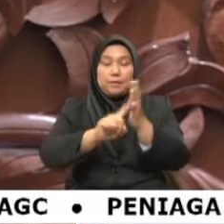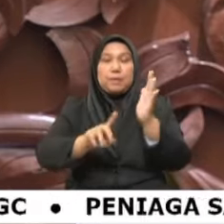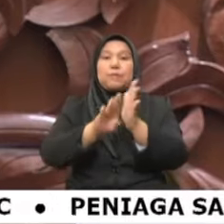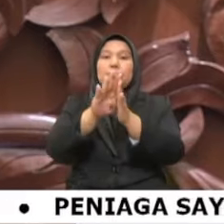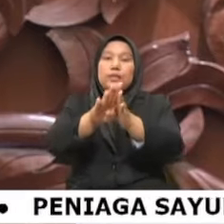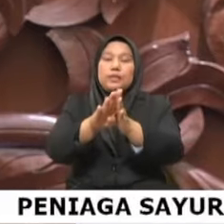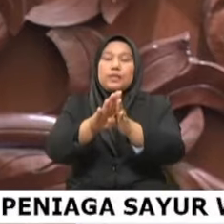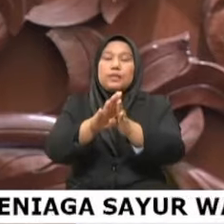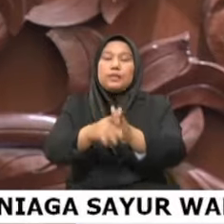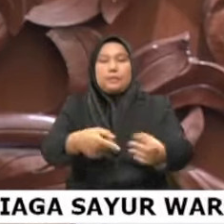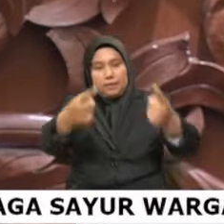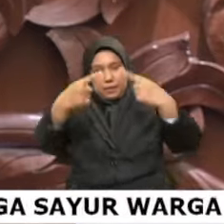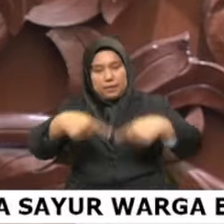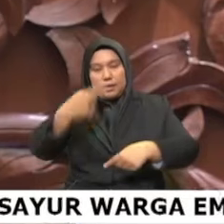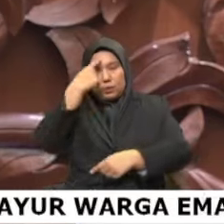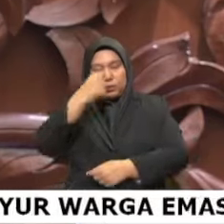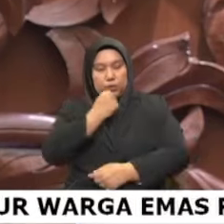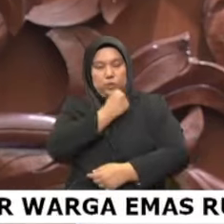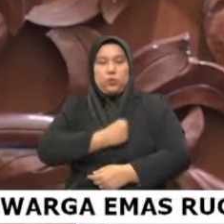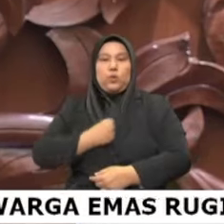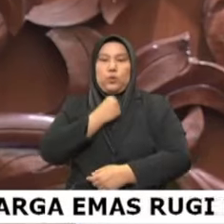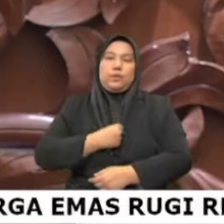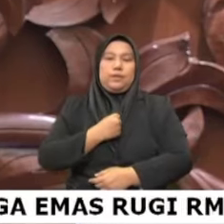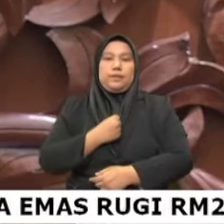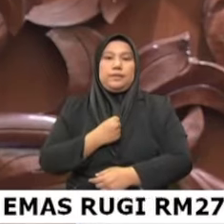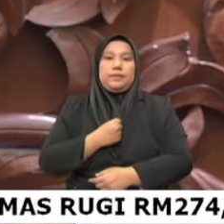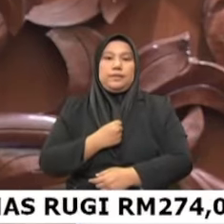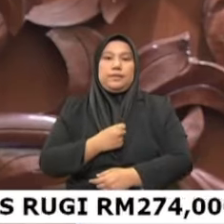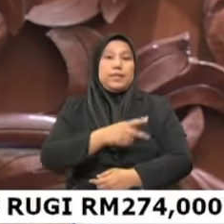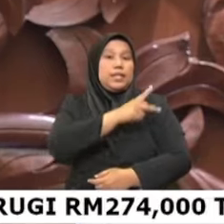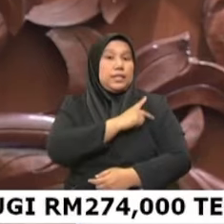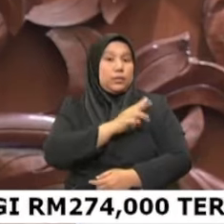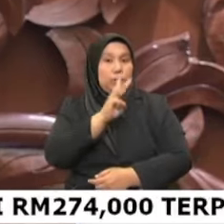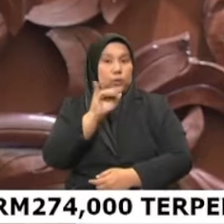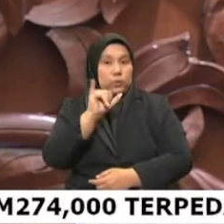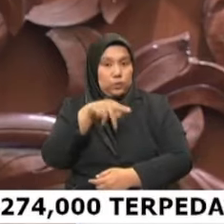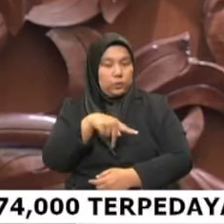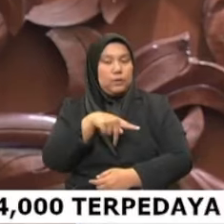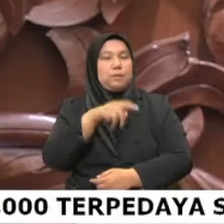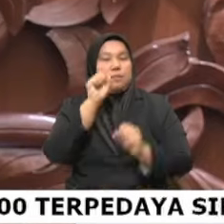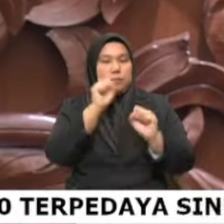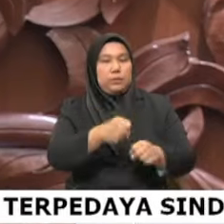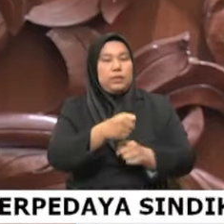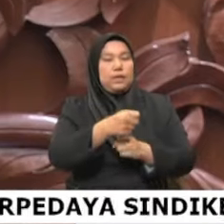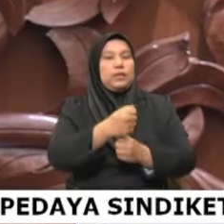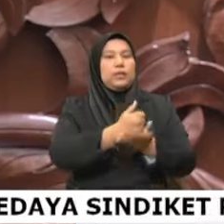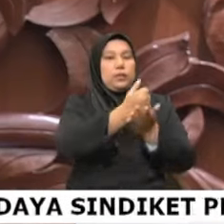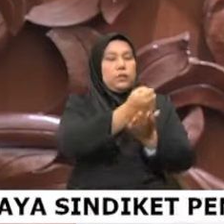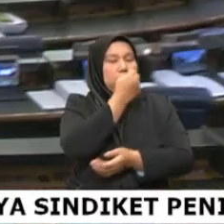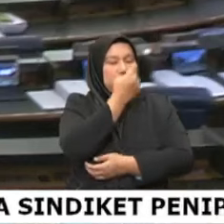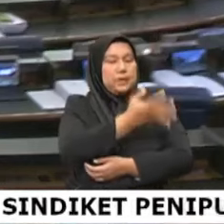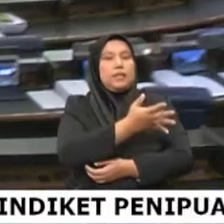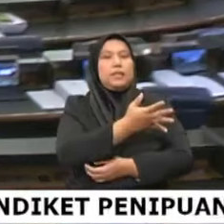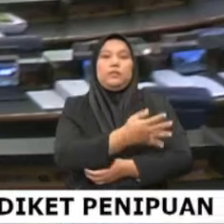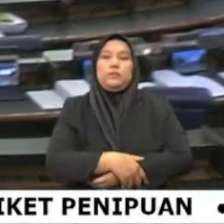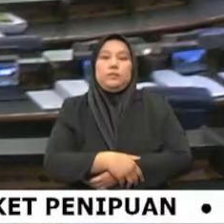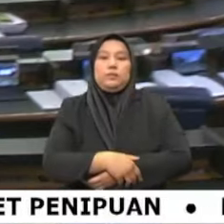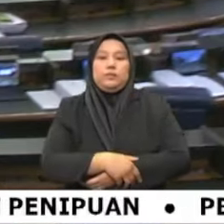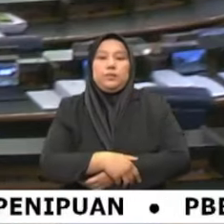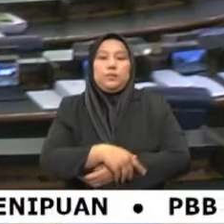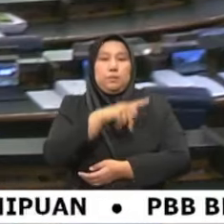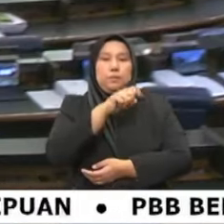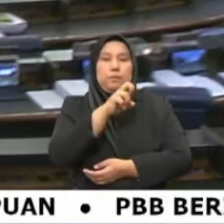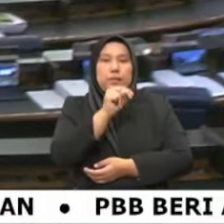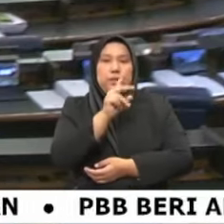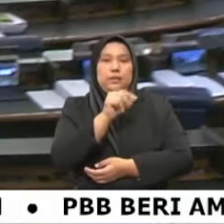terbaik. Terpulanglah pada dia. Jadi cuma saya minta Ketua WIP maklumkan kepada beliau. Terima kasih. Tuan Sri Speaker, atas peraturan sama. Raja kejap. Ya. Saya selesaikan ini